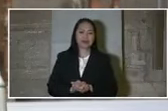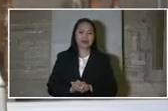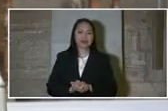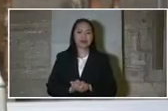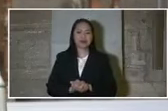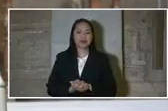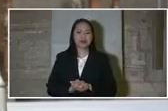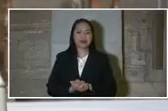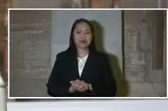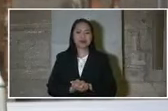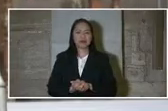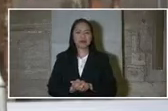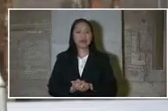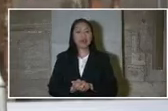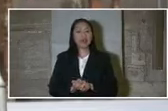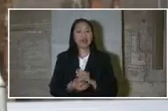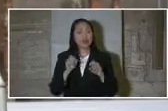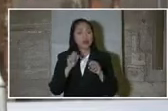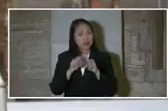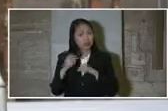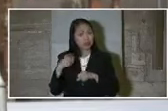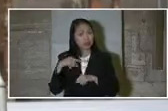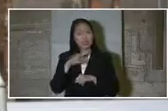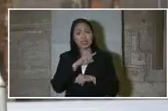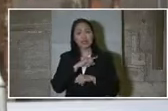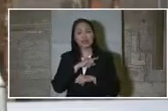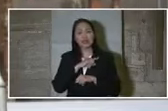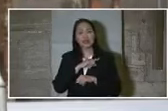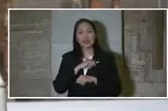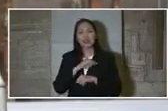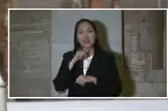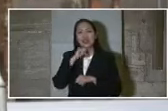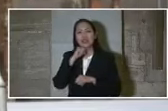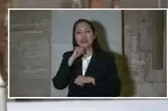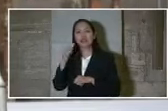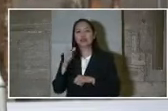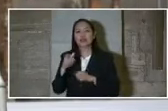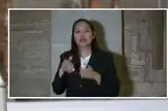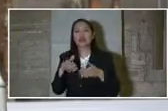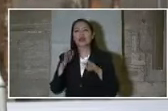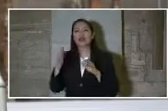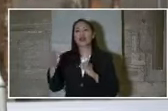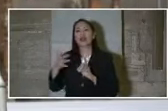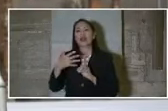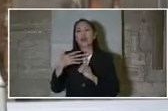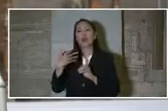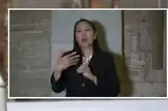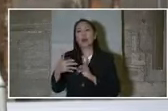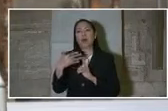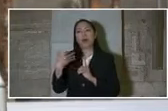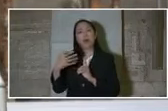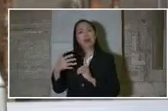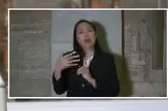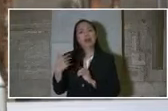Kaya tayo, huwag tayong magpapabola sa salita.